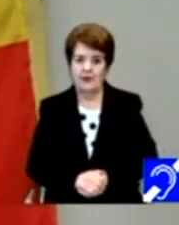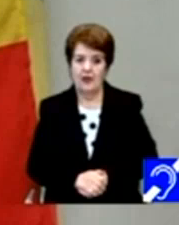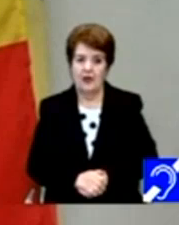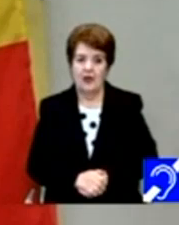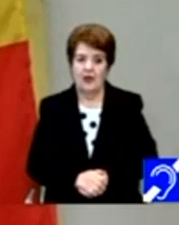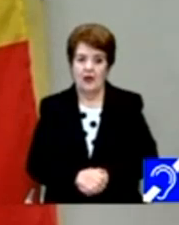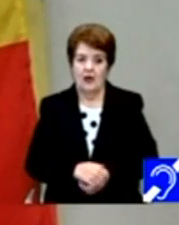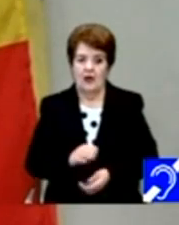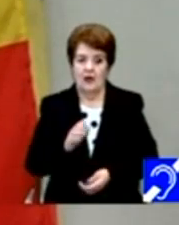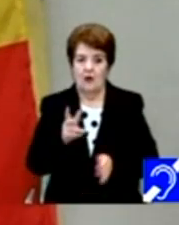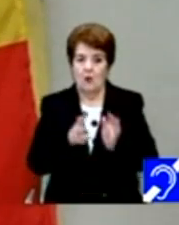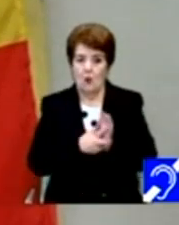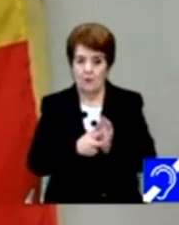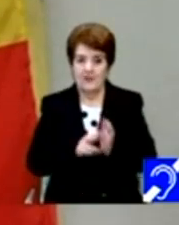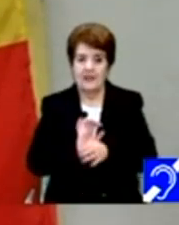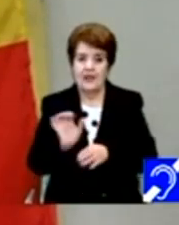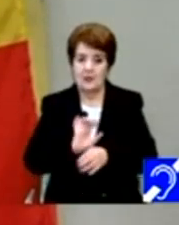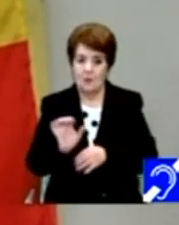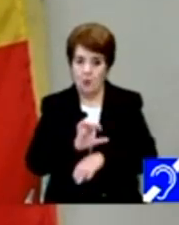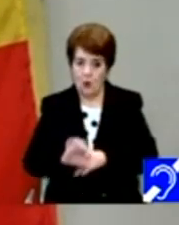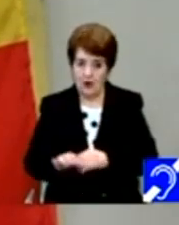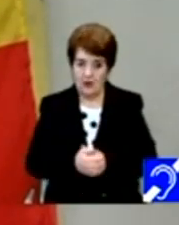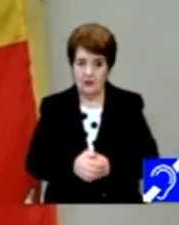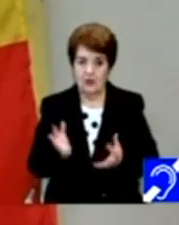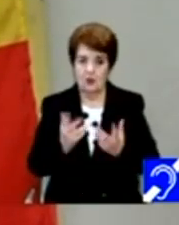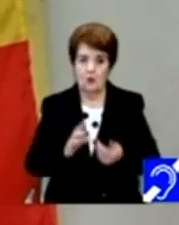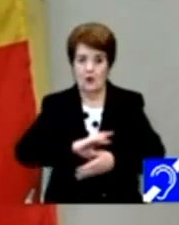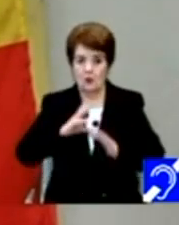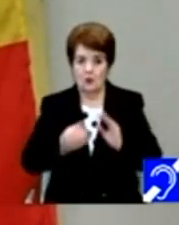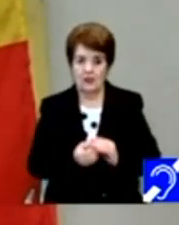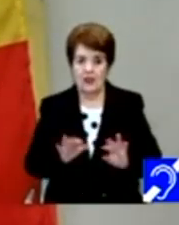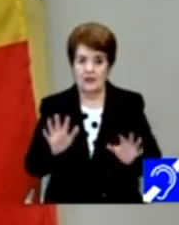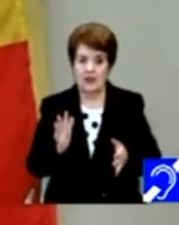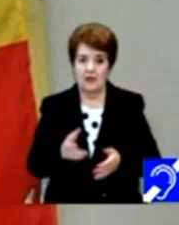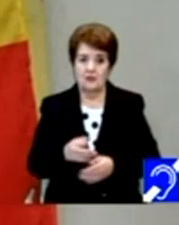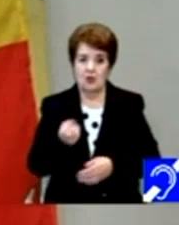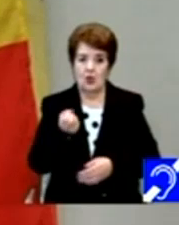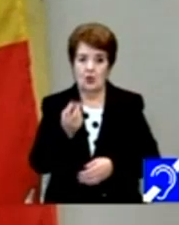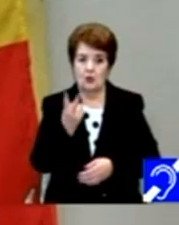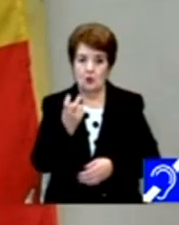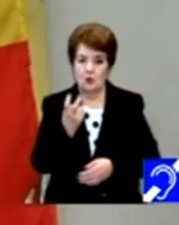din ele 8 cazuri de import, numărul total de cazuri este de